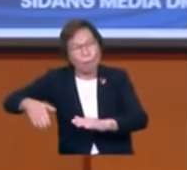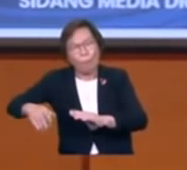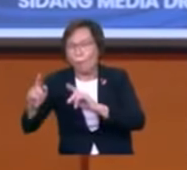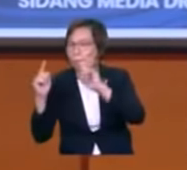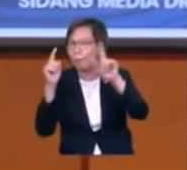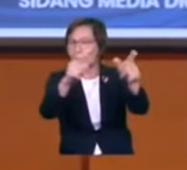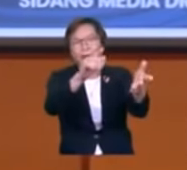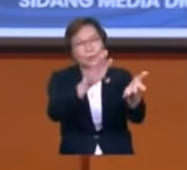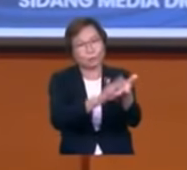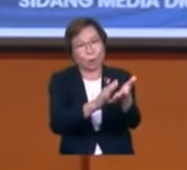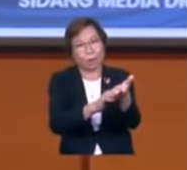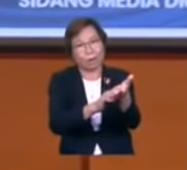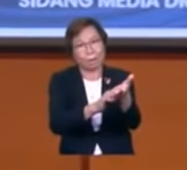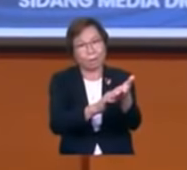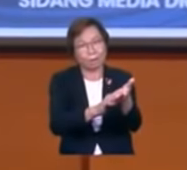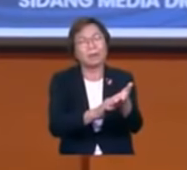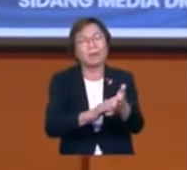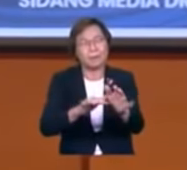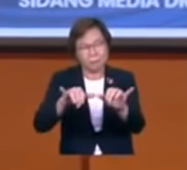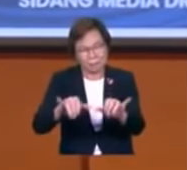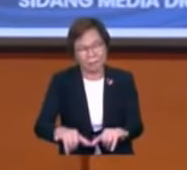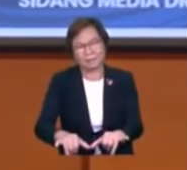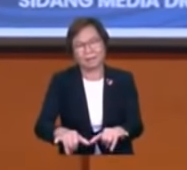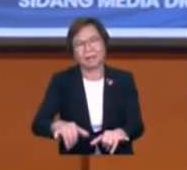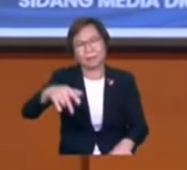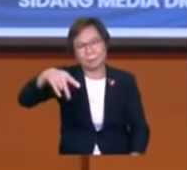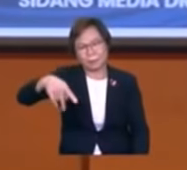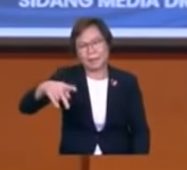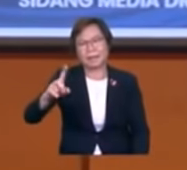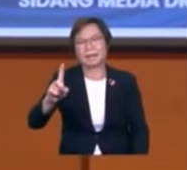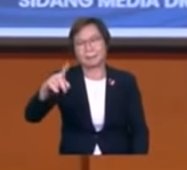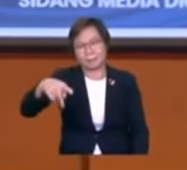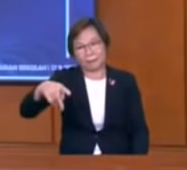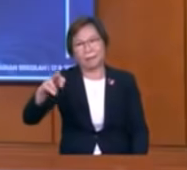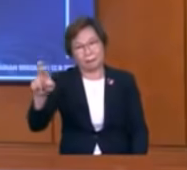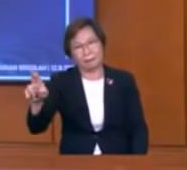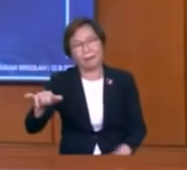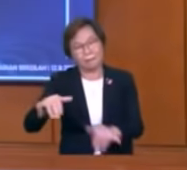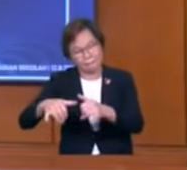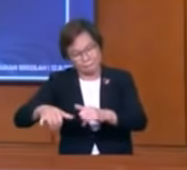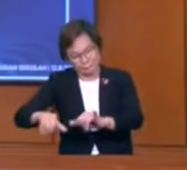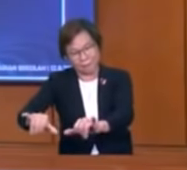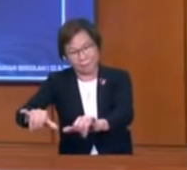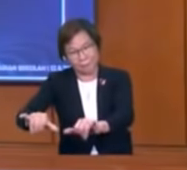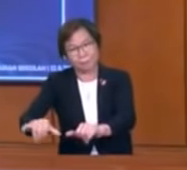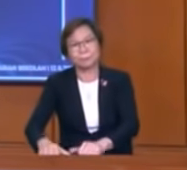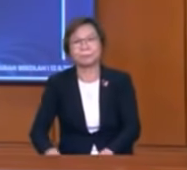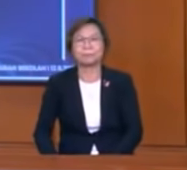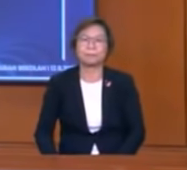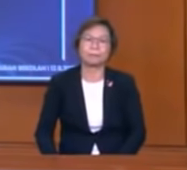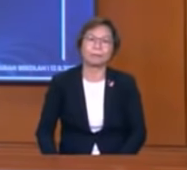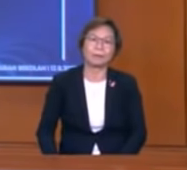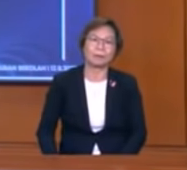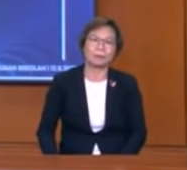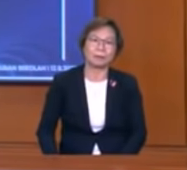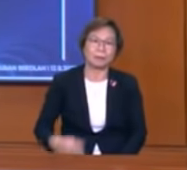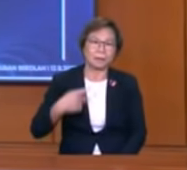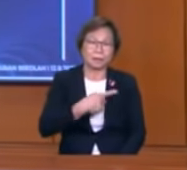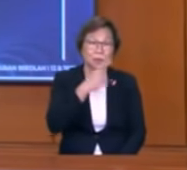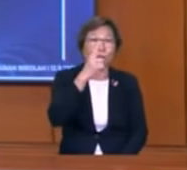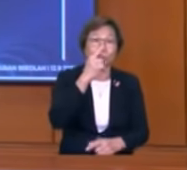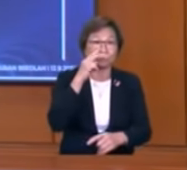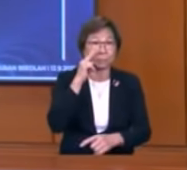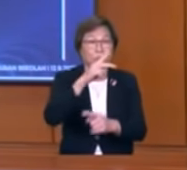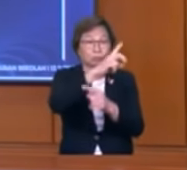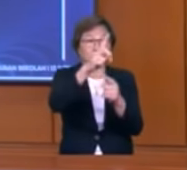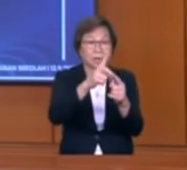hadir ke sekolah mereka masih laksanakan pd.bpr Oke terusnya genteng